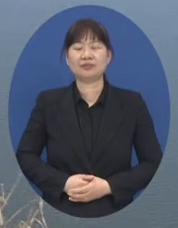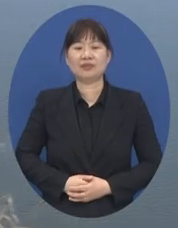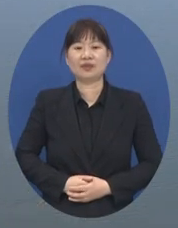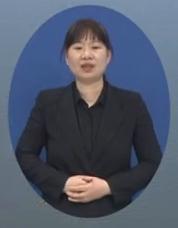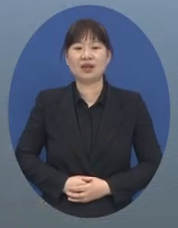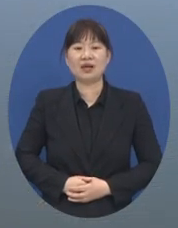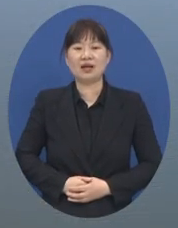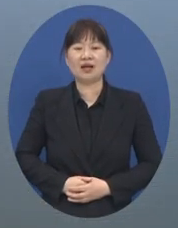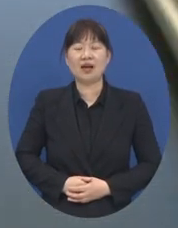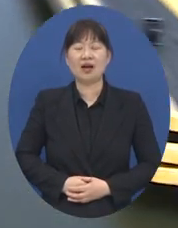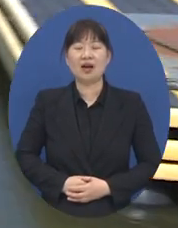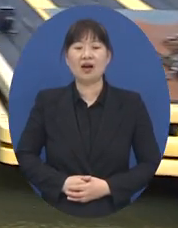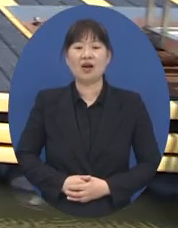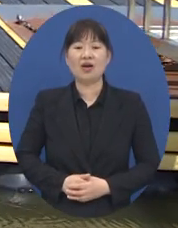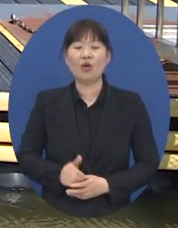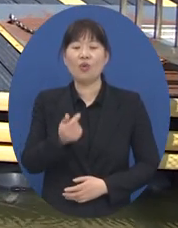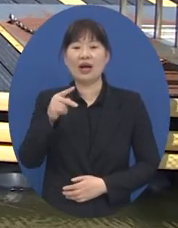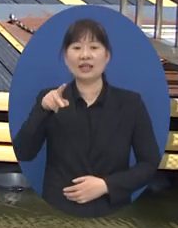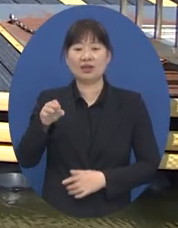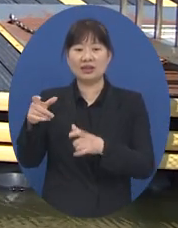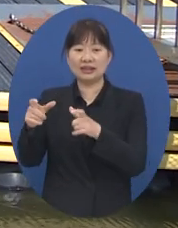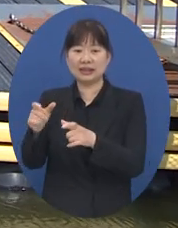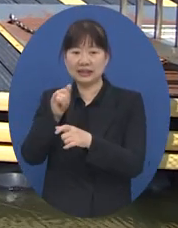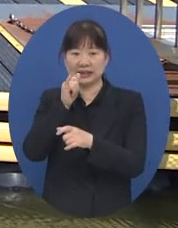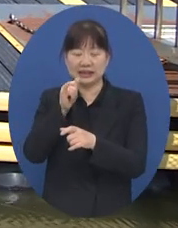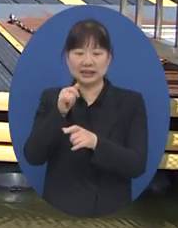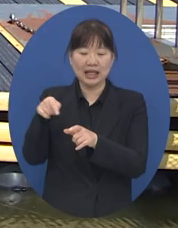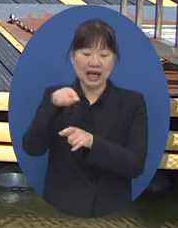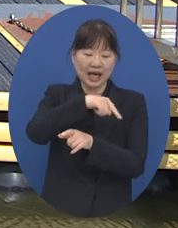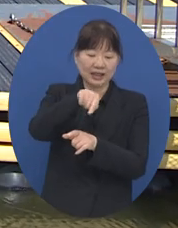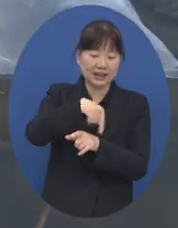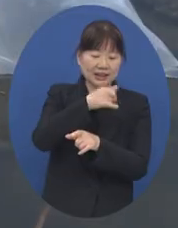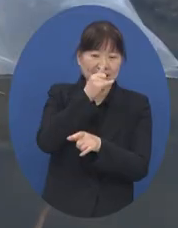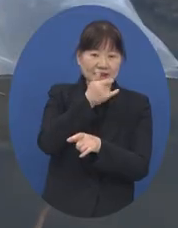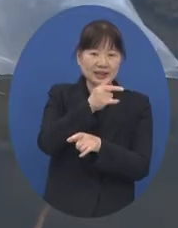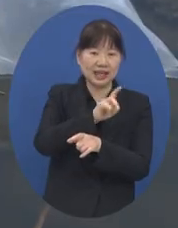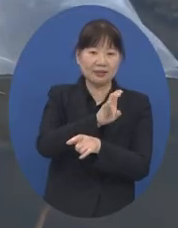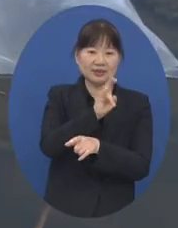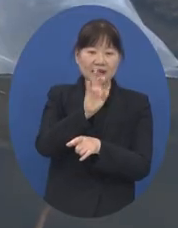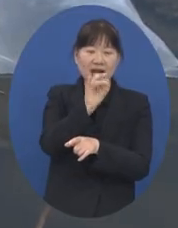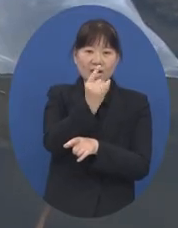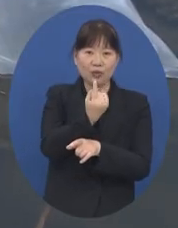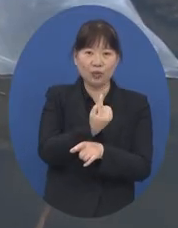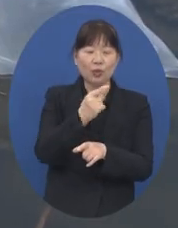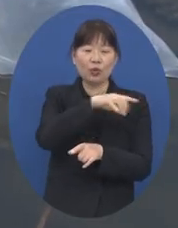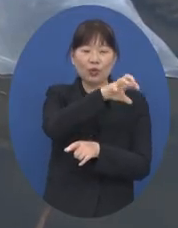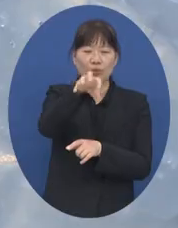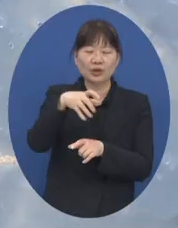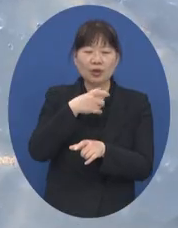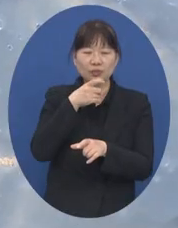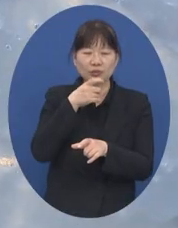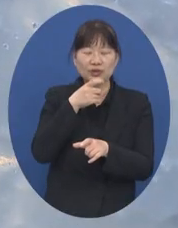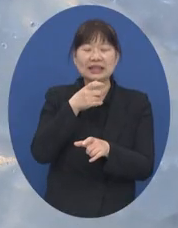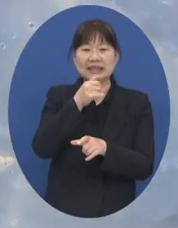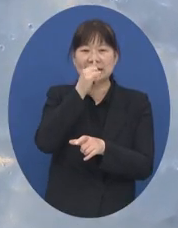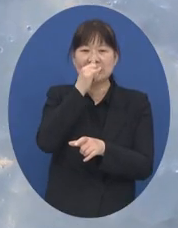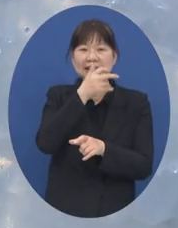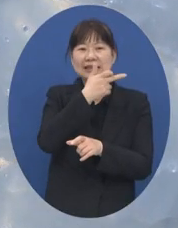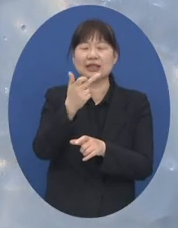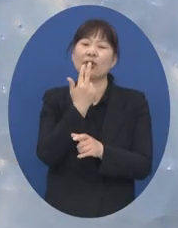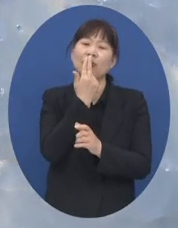화성시 장안면과 평택시 포승읍 사이에 위치한 인공저수지 남양호. 곳곳에 물이 담긴 커다란 비닐이